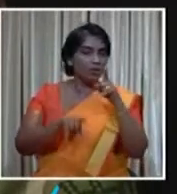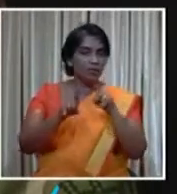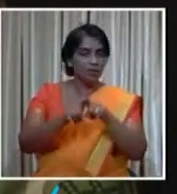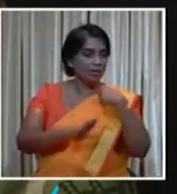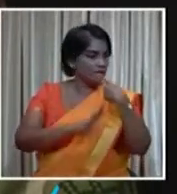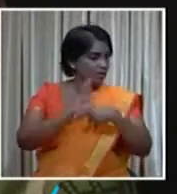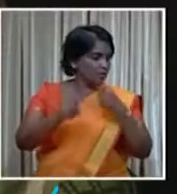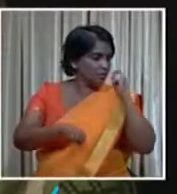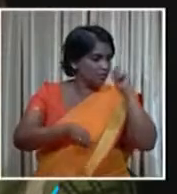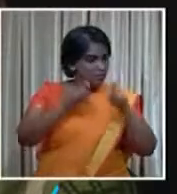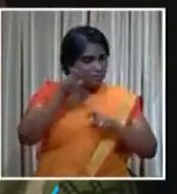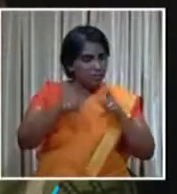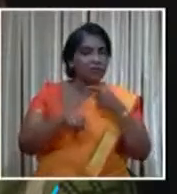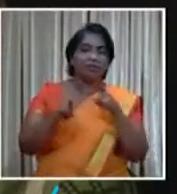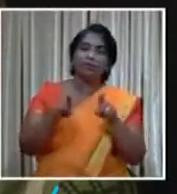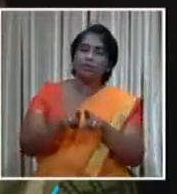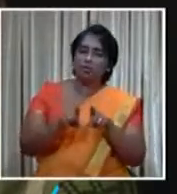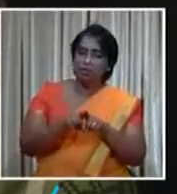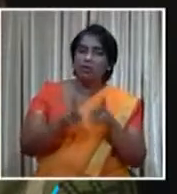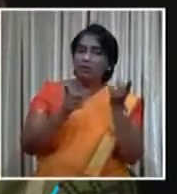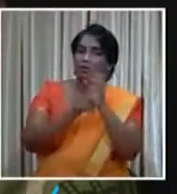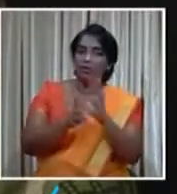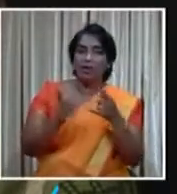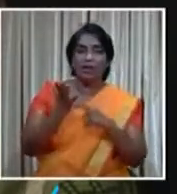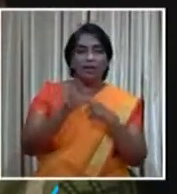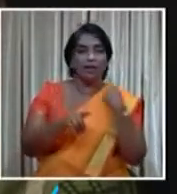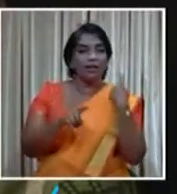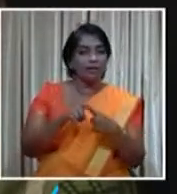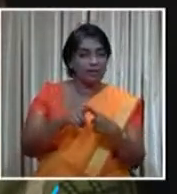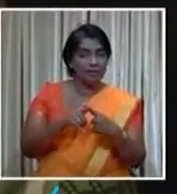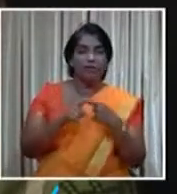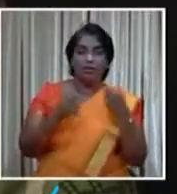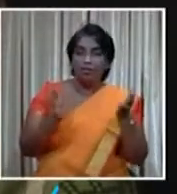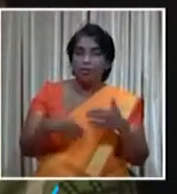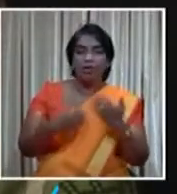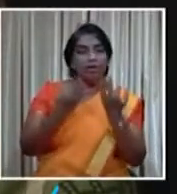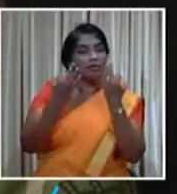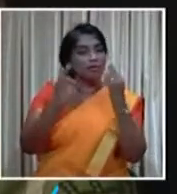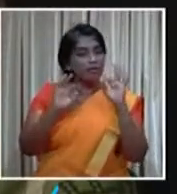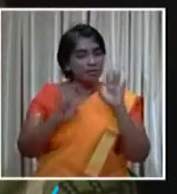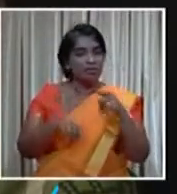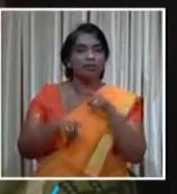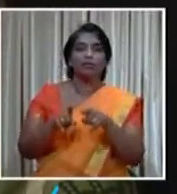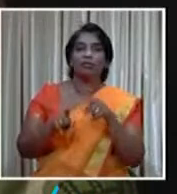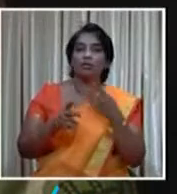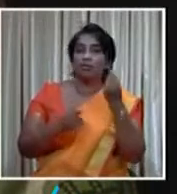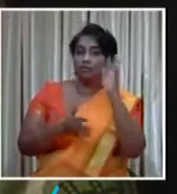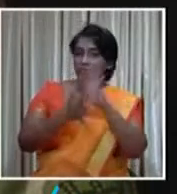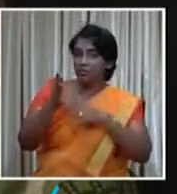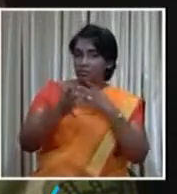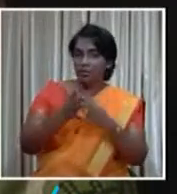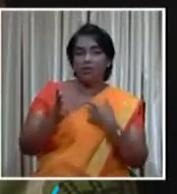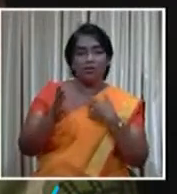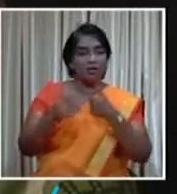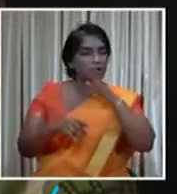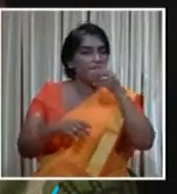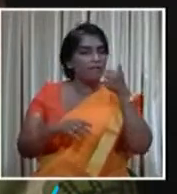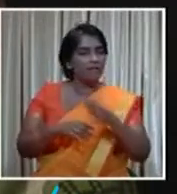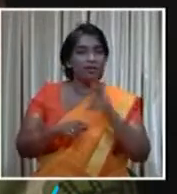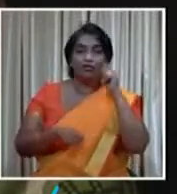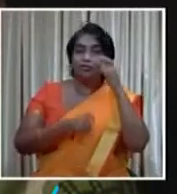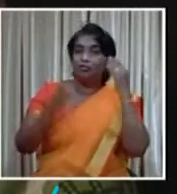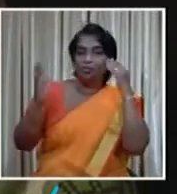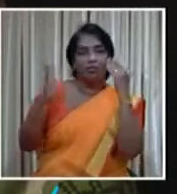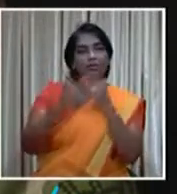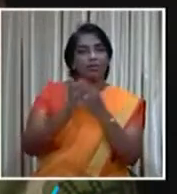රටේ සාමාන්‍ය පොදු ජනතාව ඍජු බදු වලින් තවදුරටත් නිදහස් කිරීම තුලින් මෙම අයවැය ඓතිහාසික